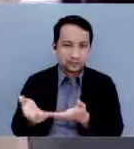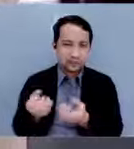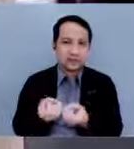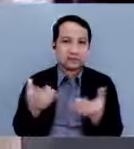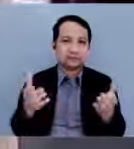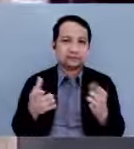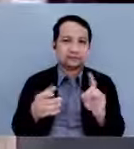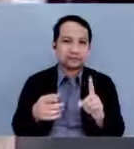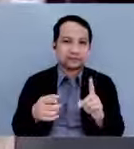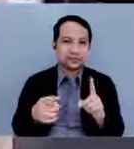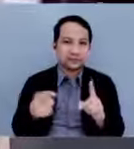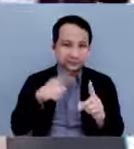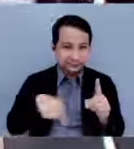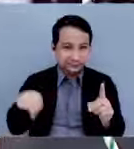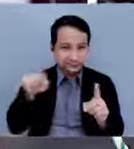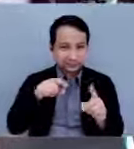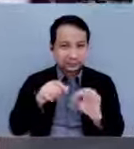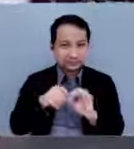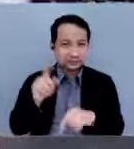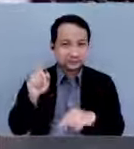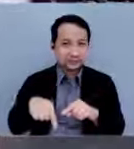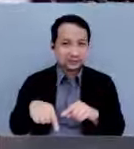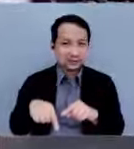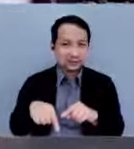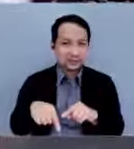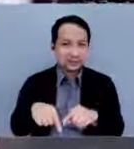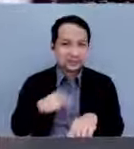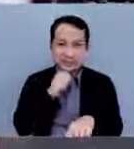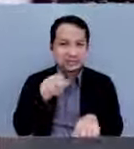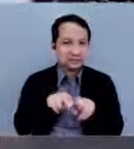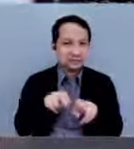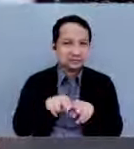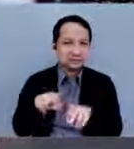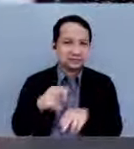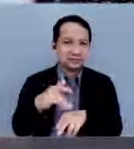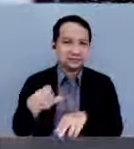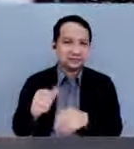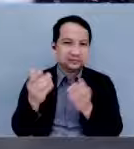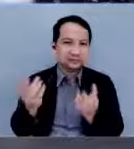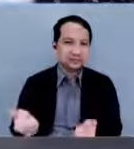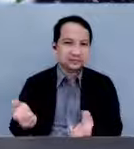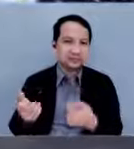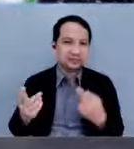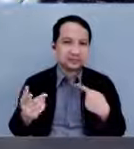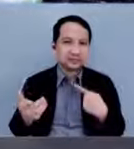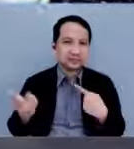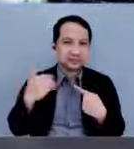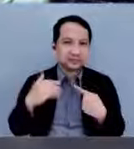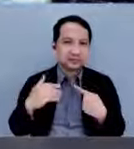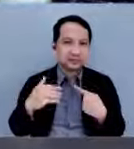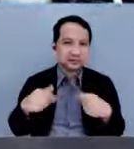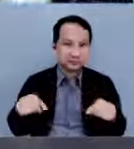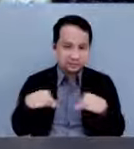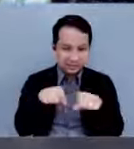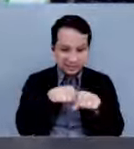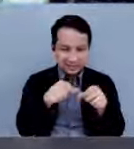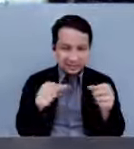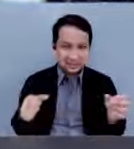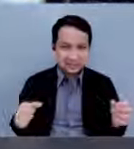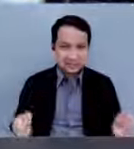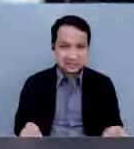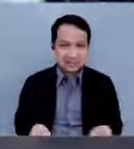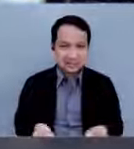hula hoop? Kasi hindi po siya mukhang ordinaryong hula hoop lang, medyo mabigat siya. Yung meron kasi ako sa bahay, yung pinagdudugtong-dugtong.